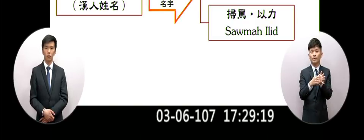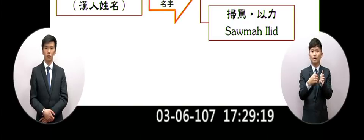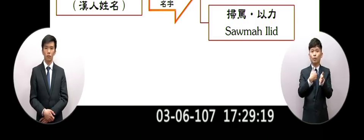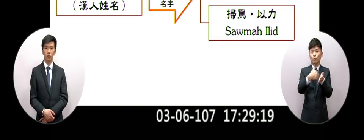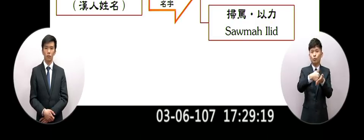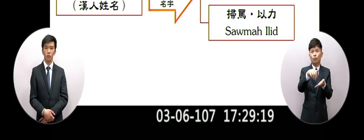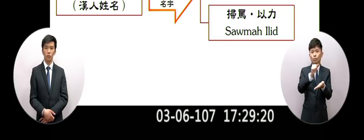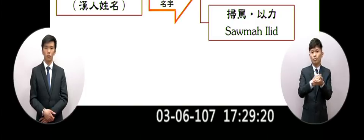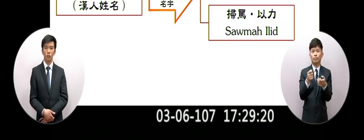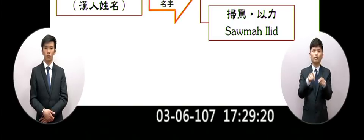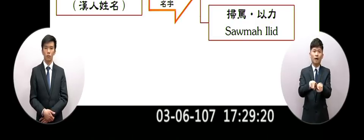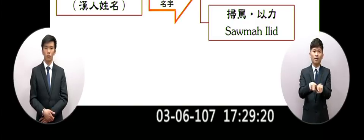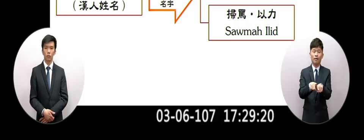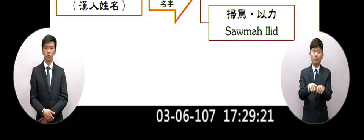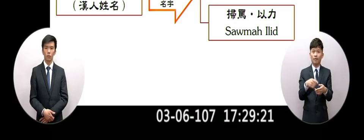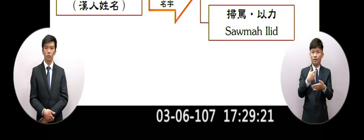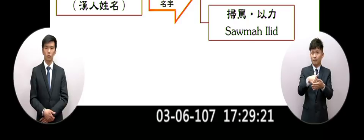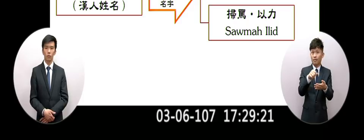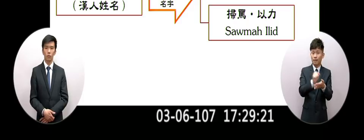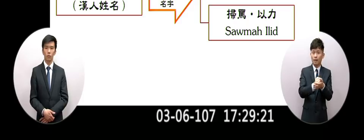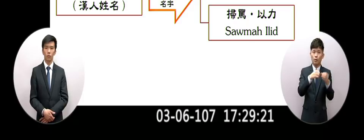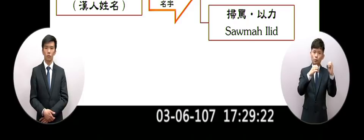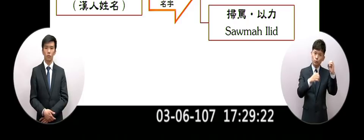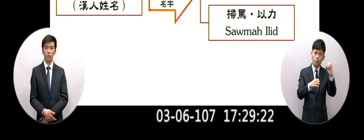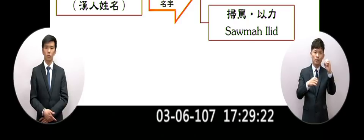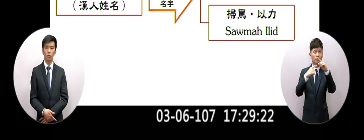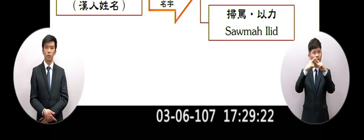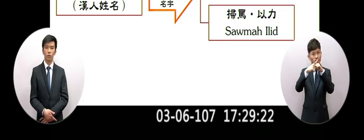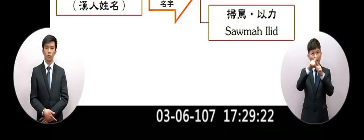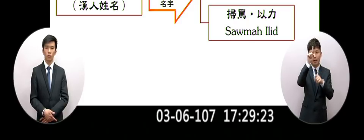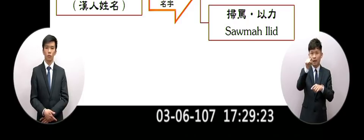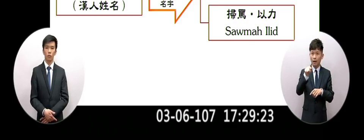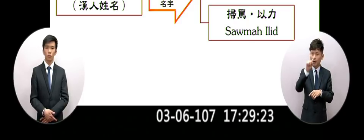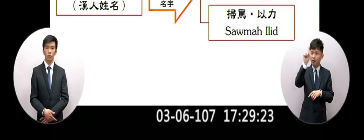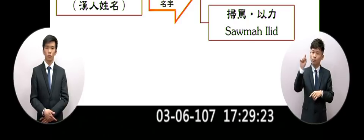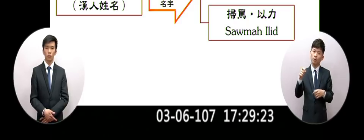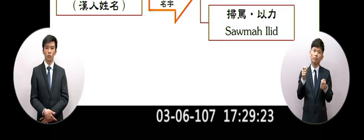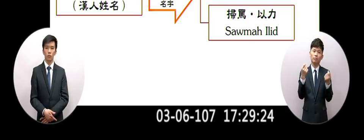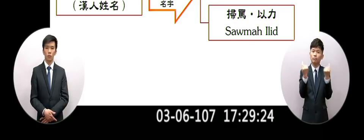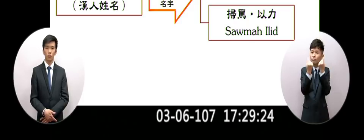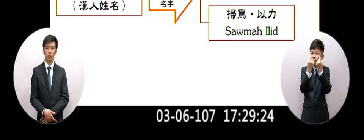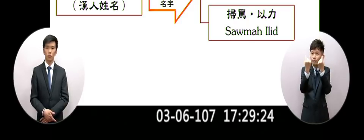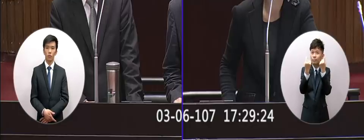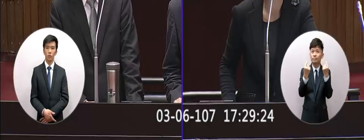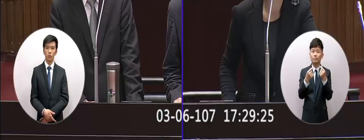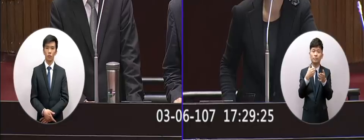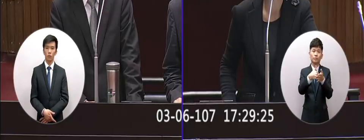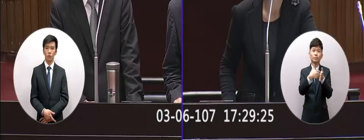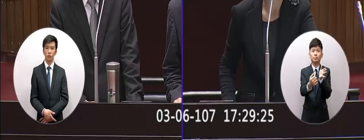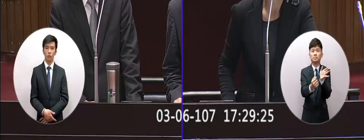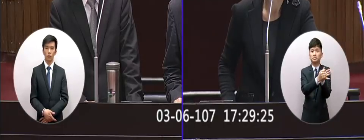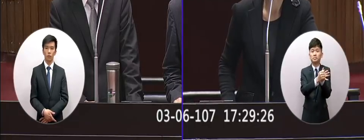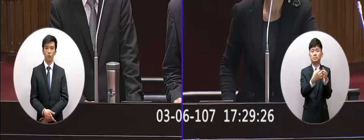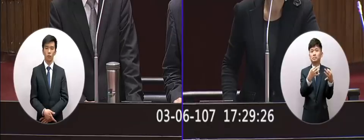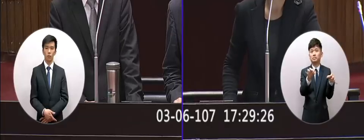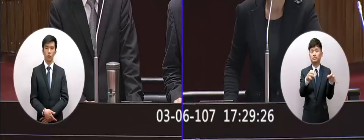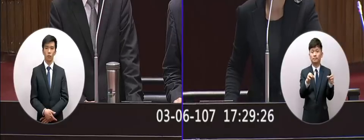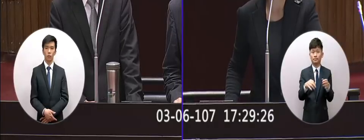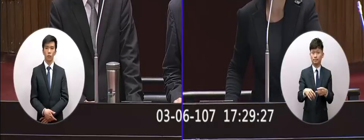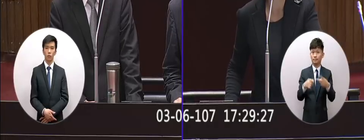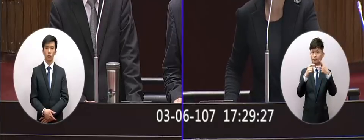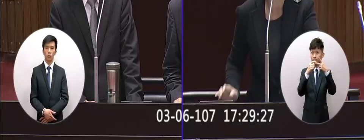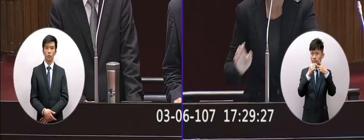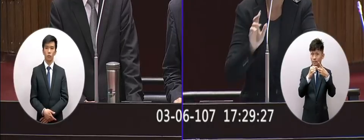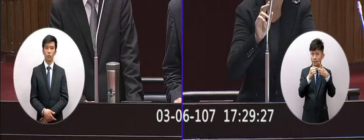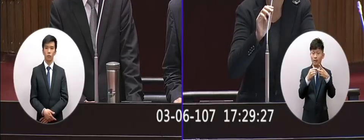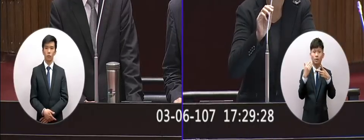号，这种符号跟圈圈叉叉跟惊叹号跟问号一样，这只是符号，这是第一种。第二种是